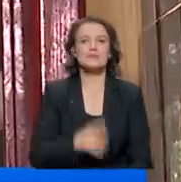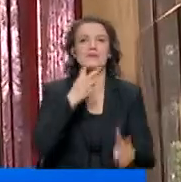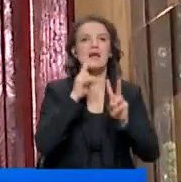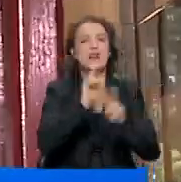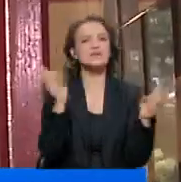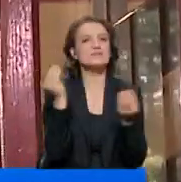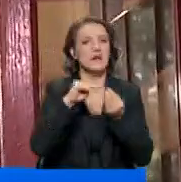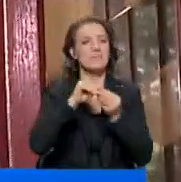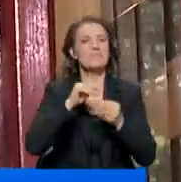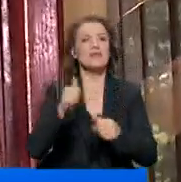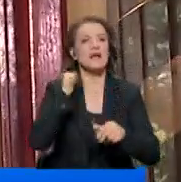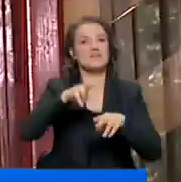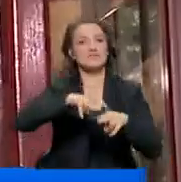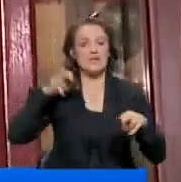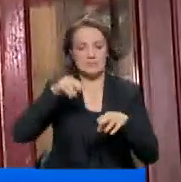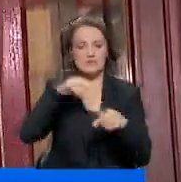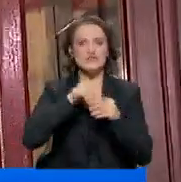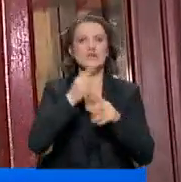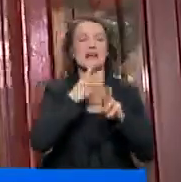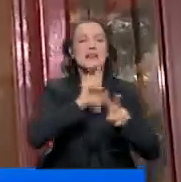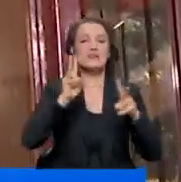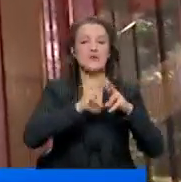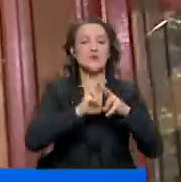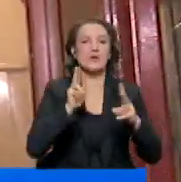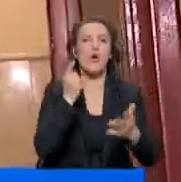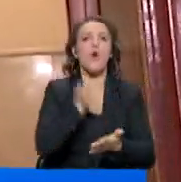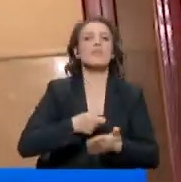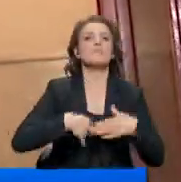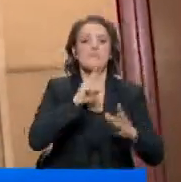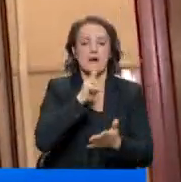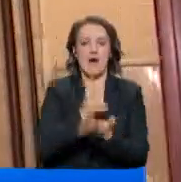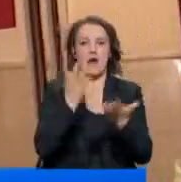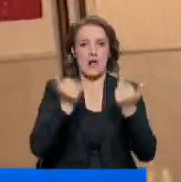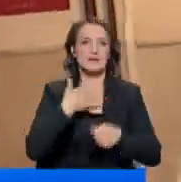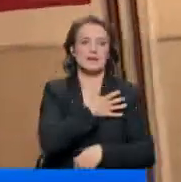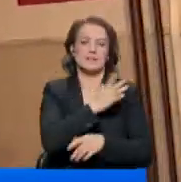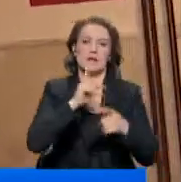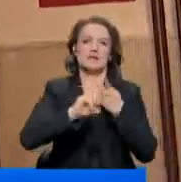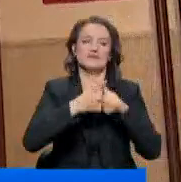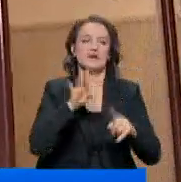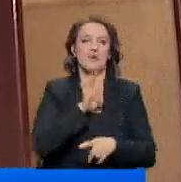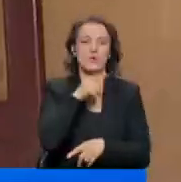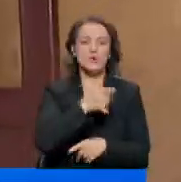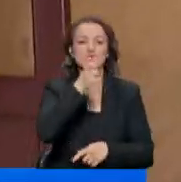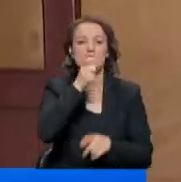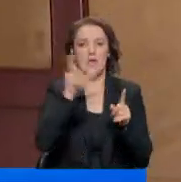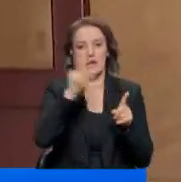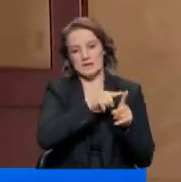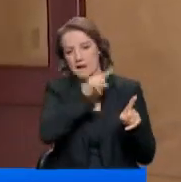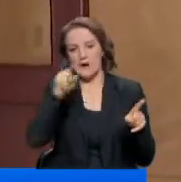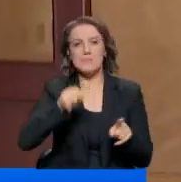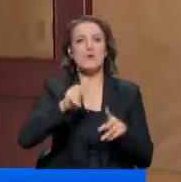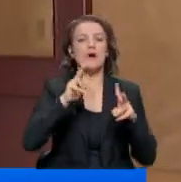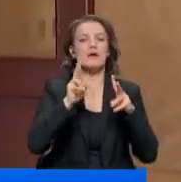Elektrik zamlarının geri çekilmesi için elektrik faturalarını ödememe kararı almıştı CHP lideri. Şubat ayından bu yana da